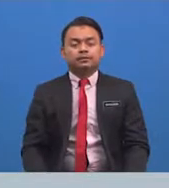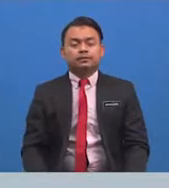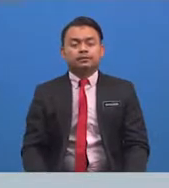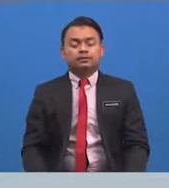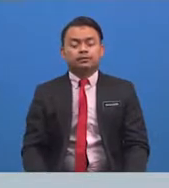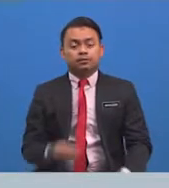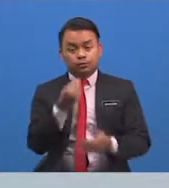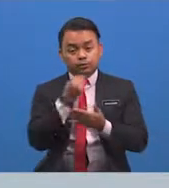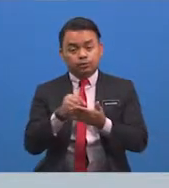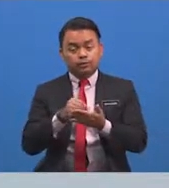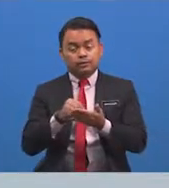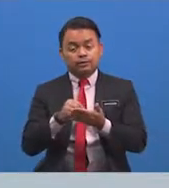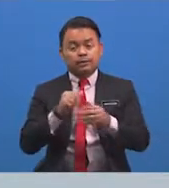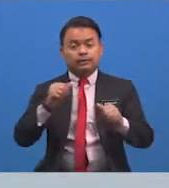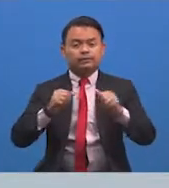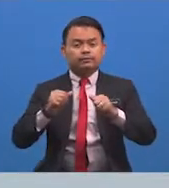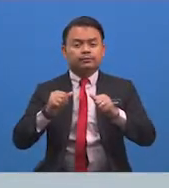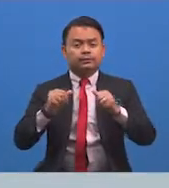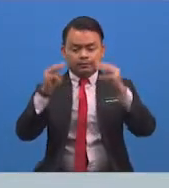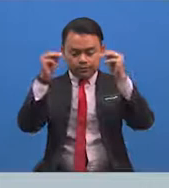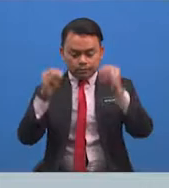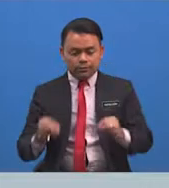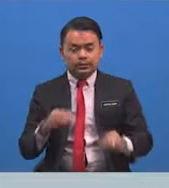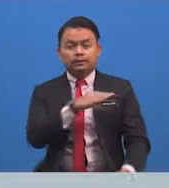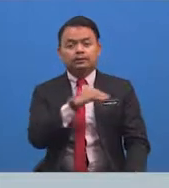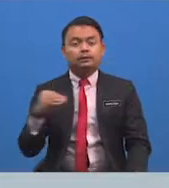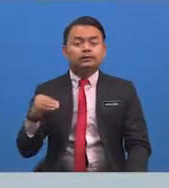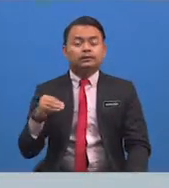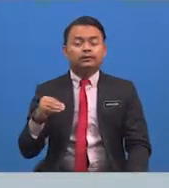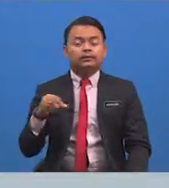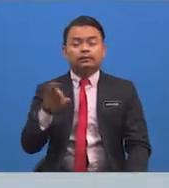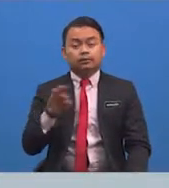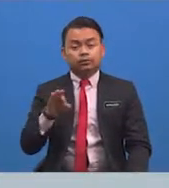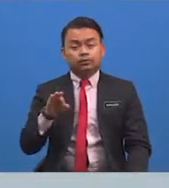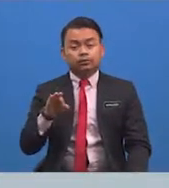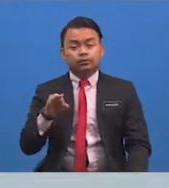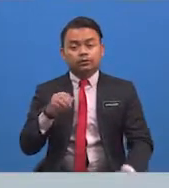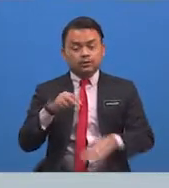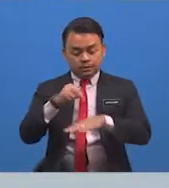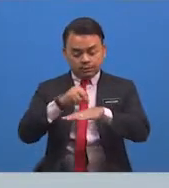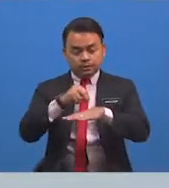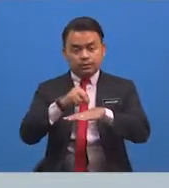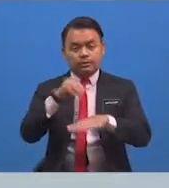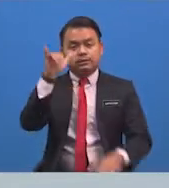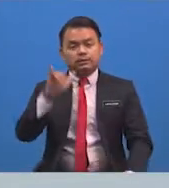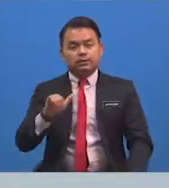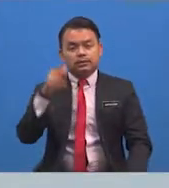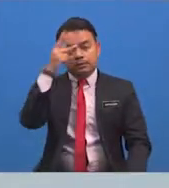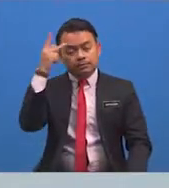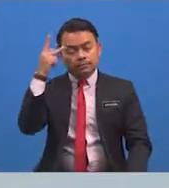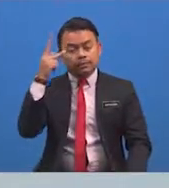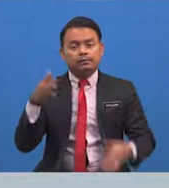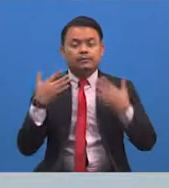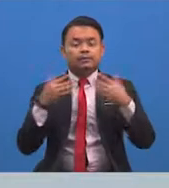menghuraikan aktiviti manusia dan faktor semula jadi yang menyebabkan pemanasan global.